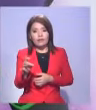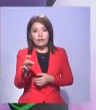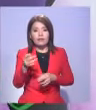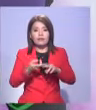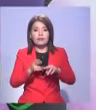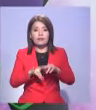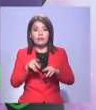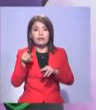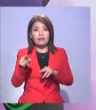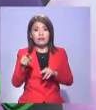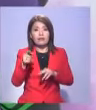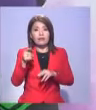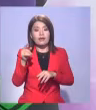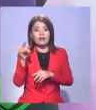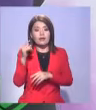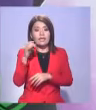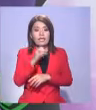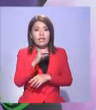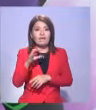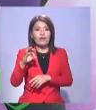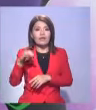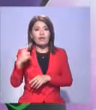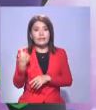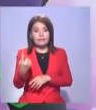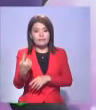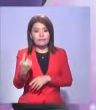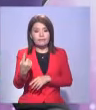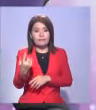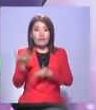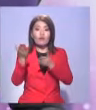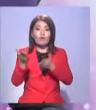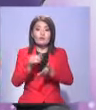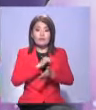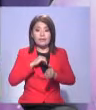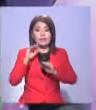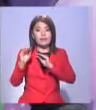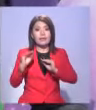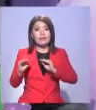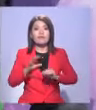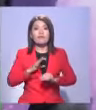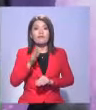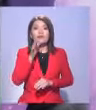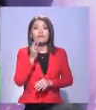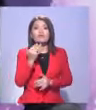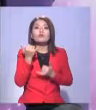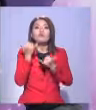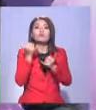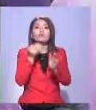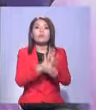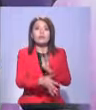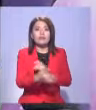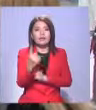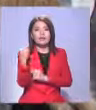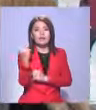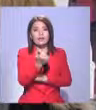анимеден роботтың аты Ева-01. Аха. Өзіңіз істедіңіз ба? Иә. Қанша уақыт кетті? Бір